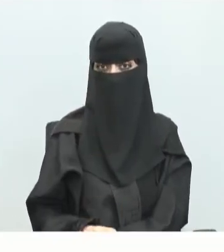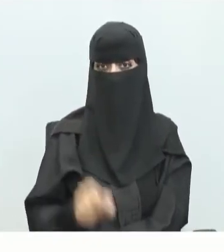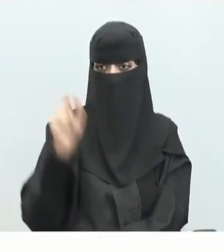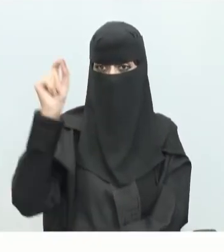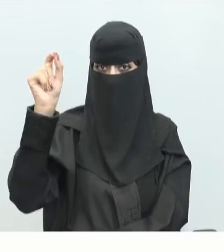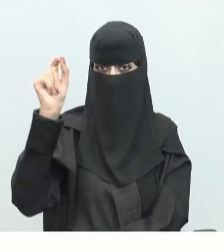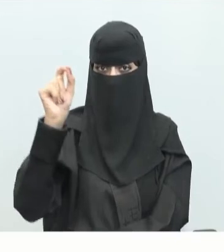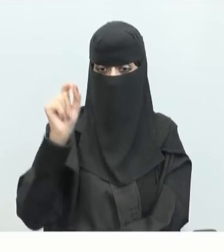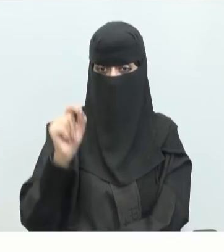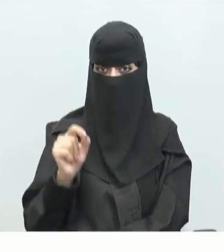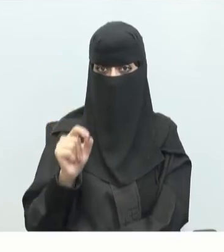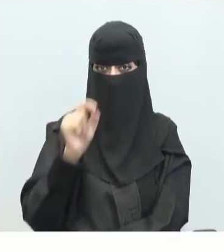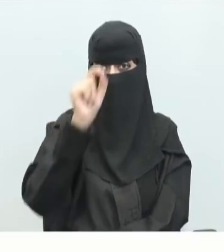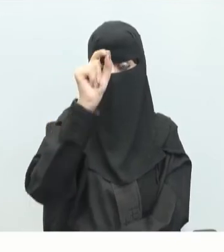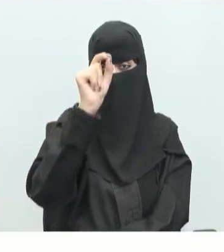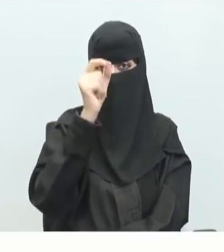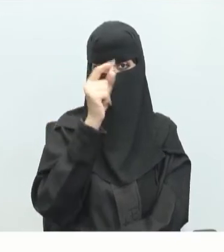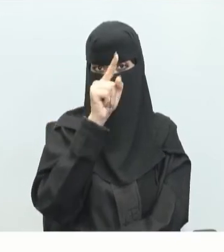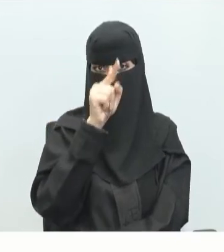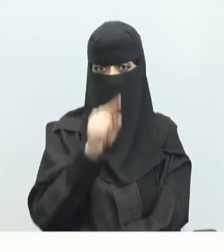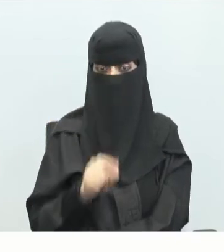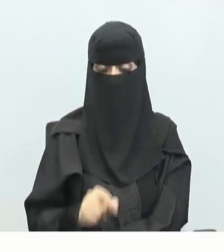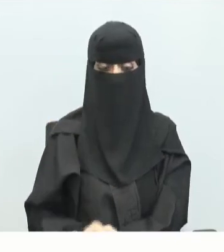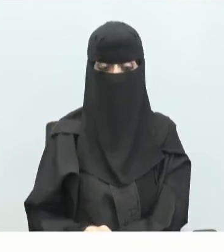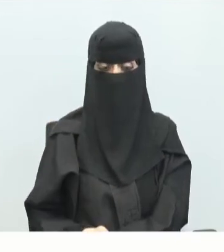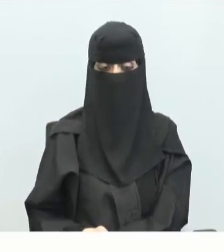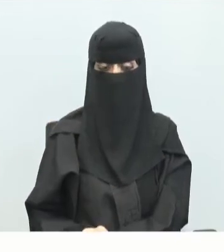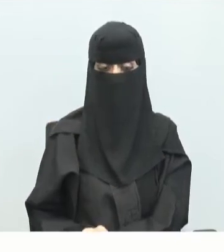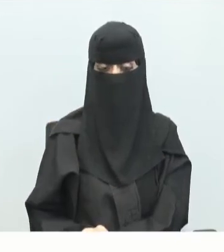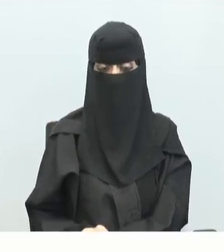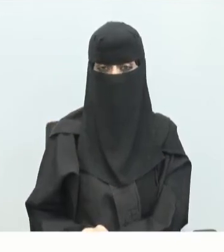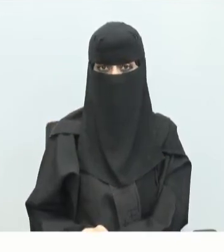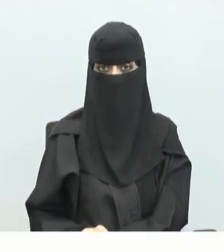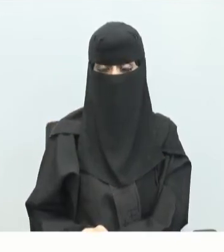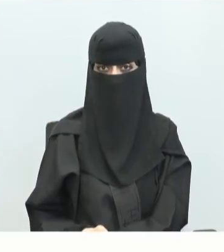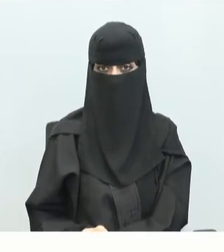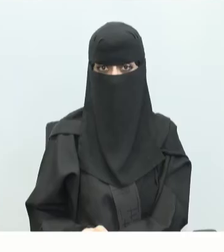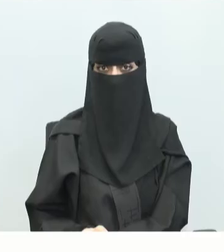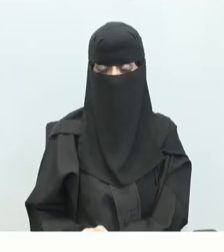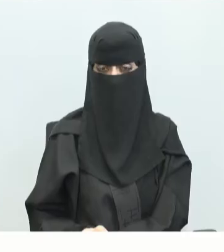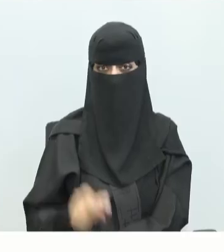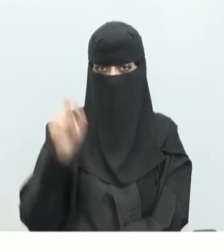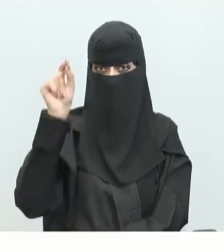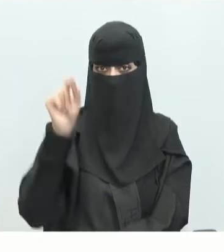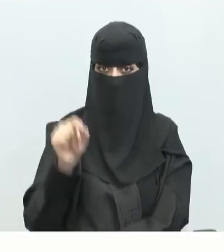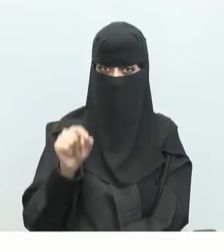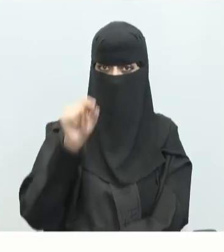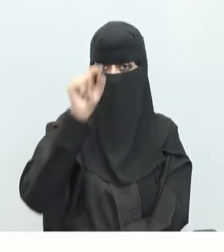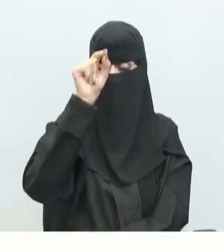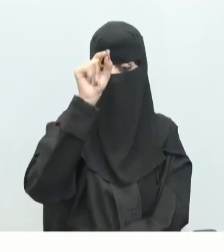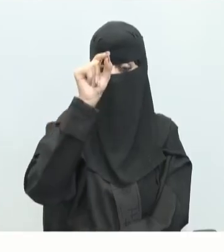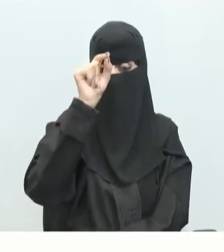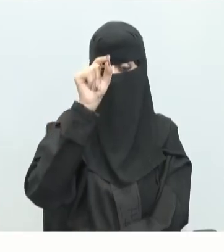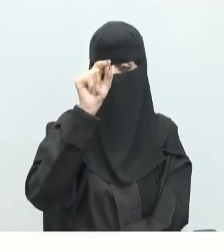الطريقه على العدد سبعه في اتجاه السهم لاحظوا من اعلى الى اسفل ونرجع مره اخرى